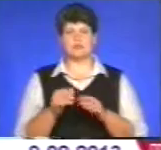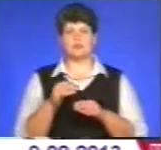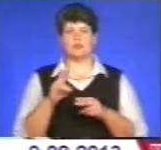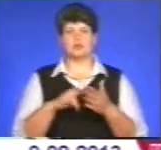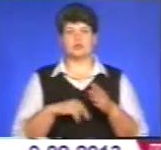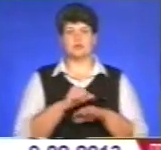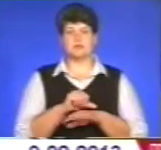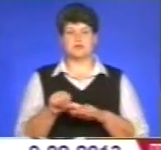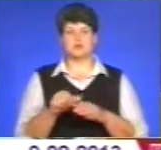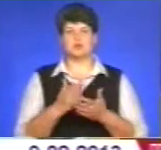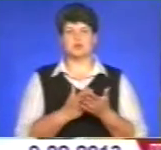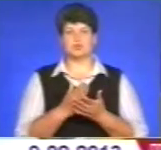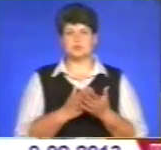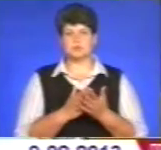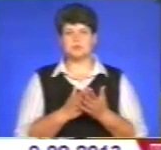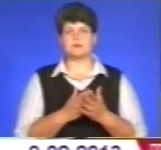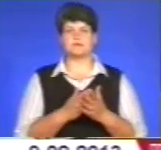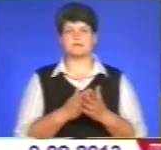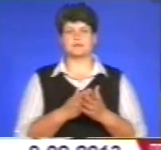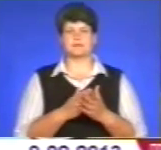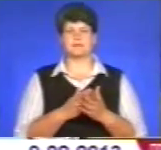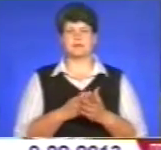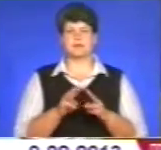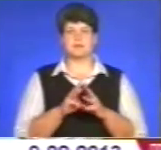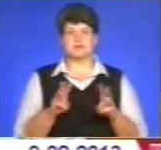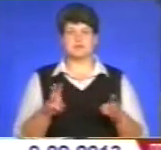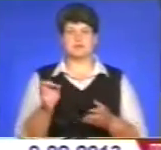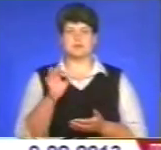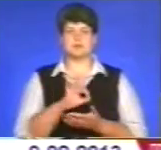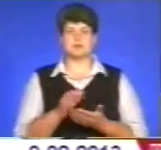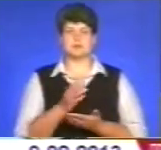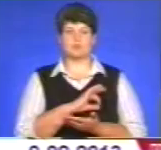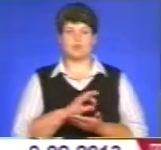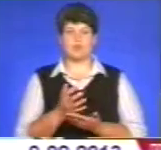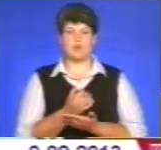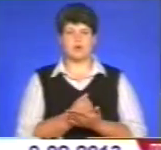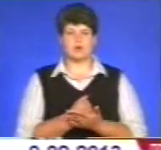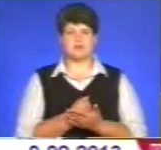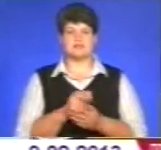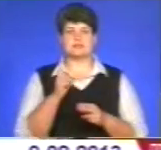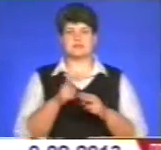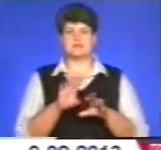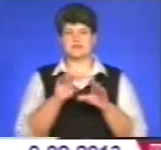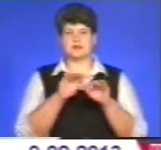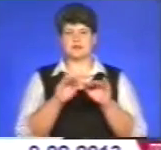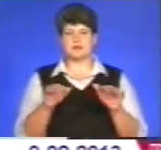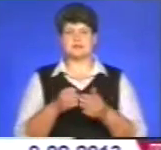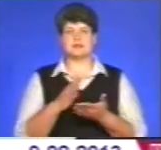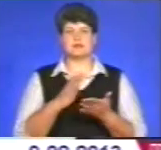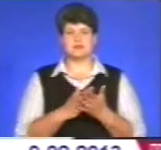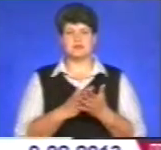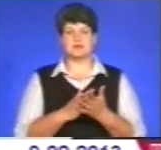в рамках створення Міністерства доходів і зборів завершена на всіх рівнях. Закріплені правові